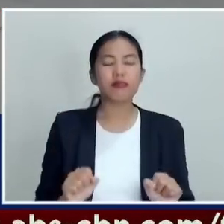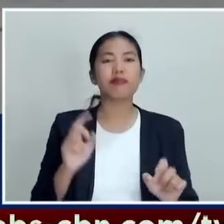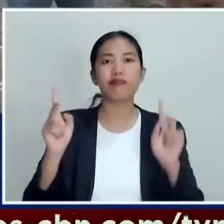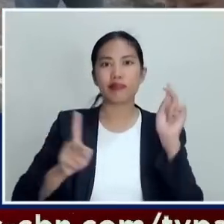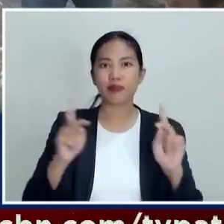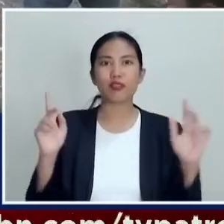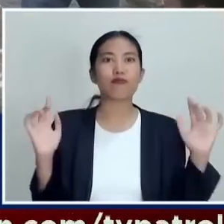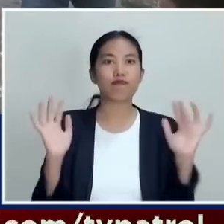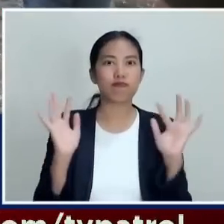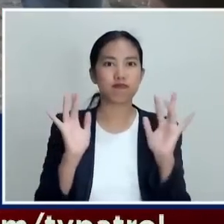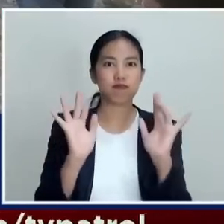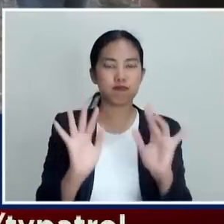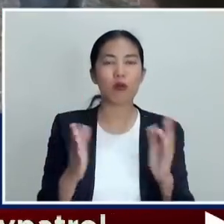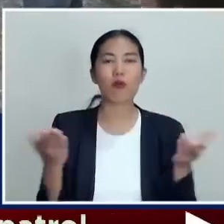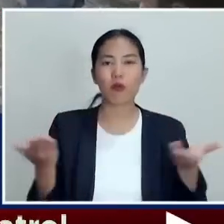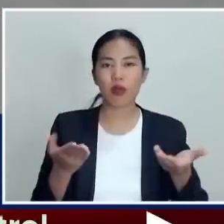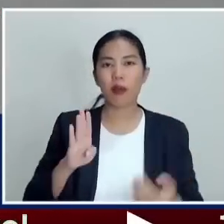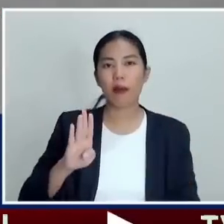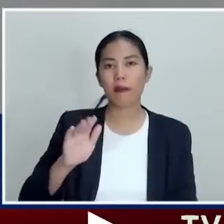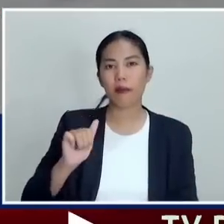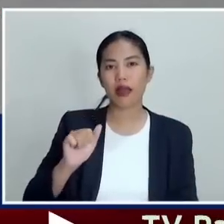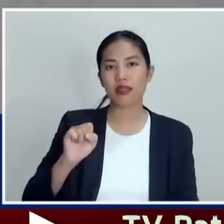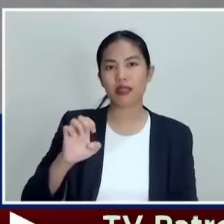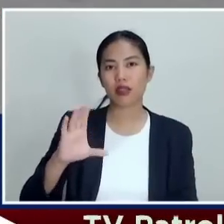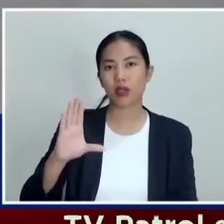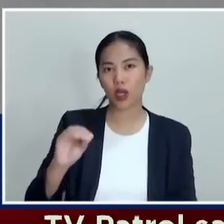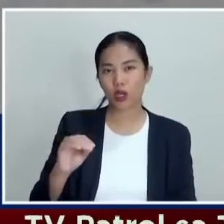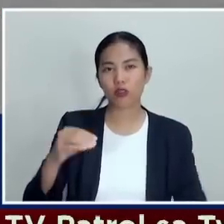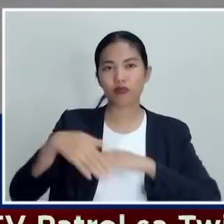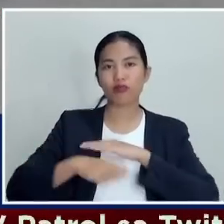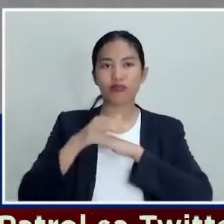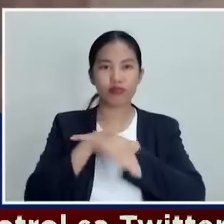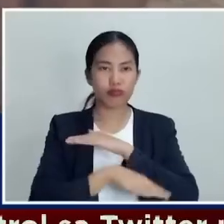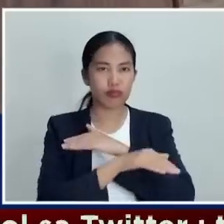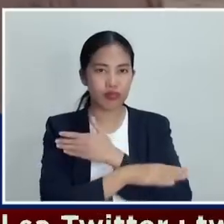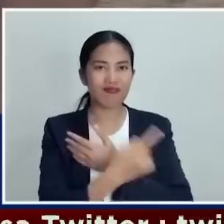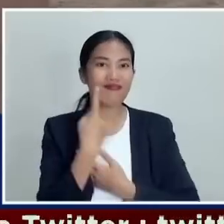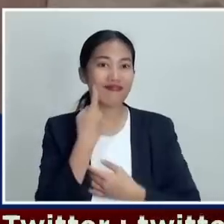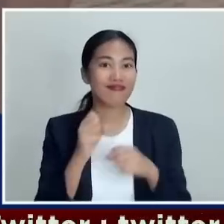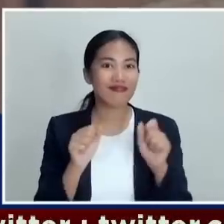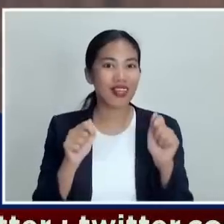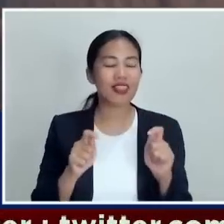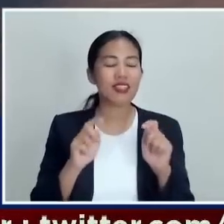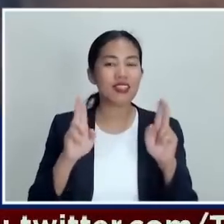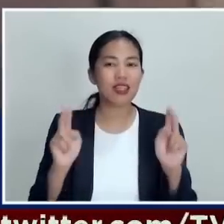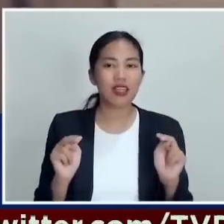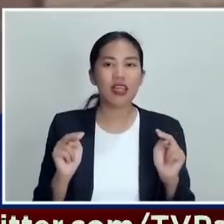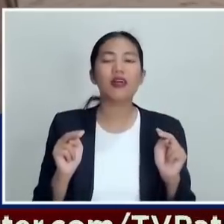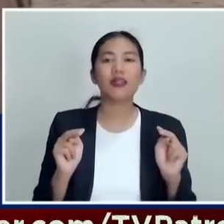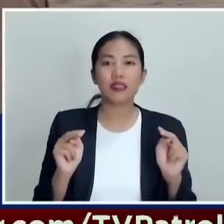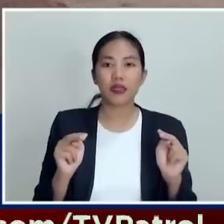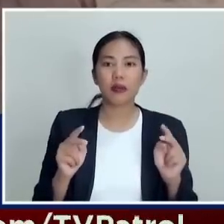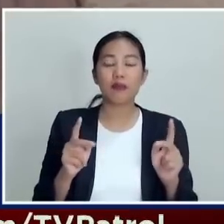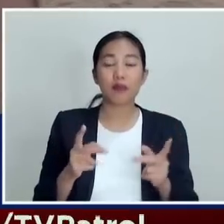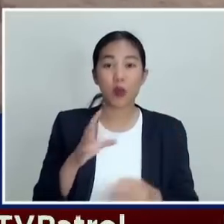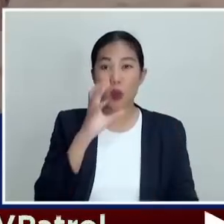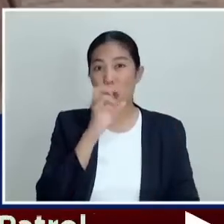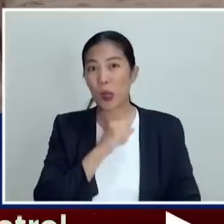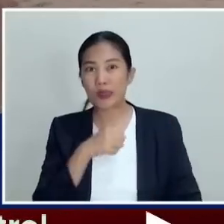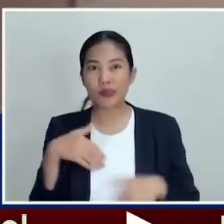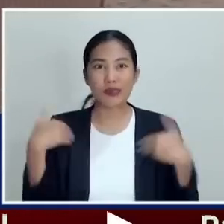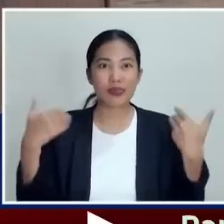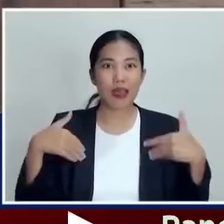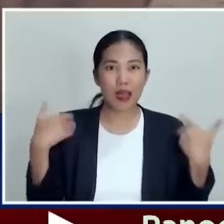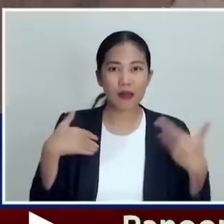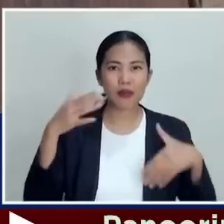noong weekend. Bata man o matanda, nag-enjoy sa pag-swimming. Para sa inyong kaligtasan, magsilabas na po